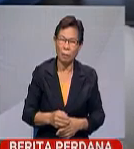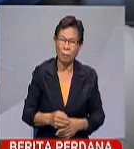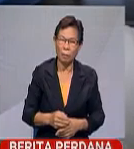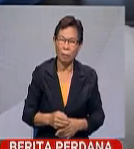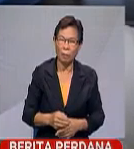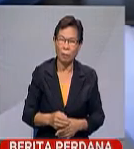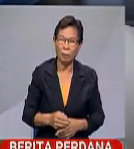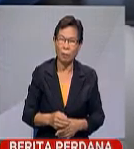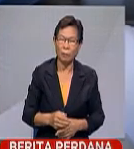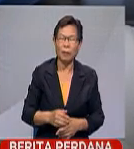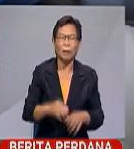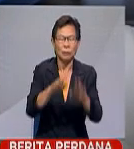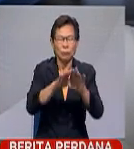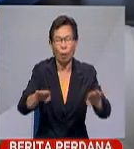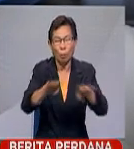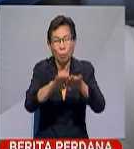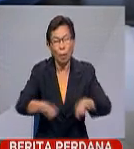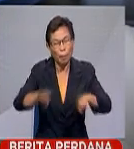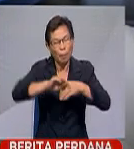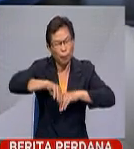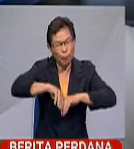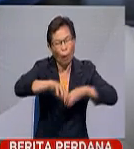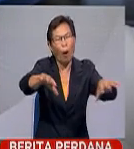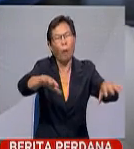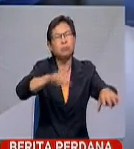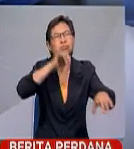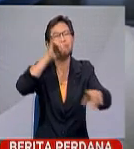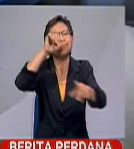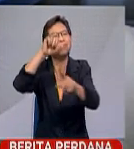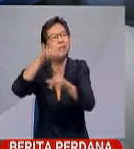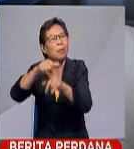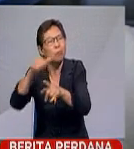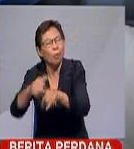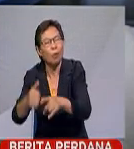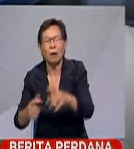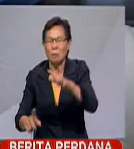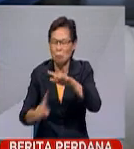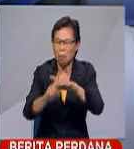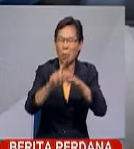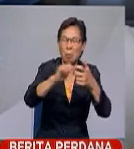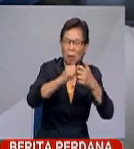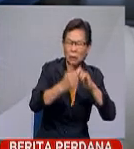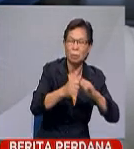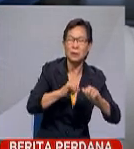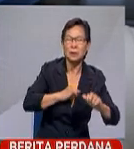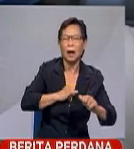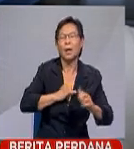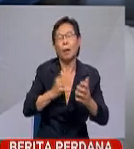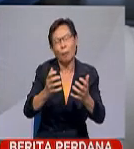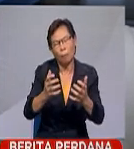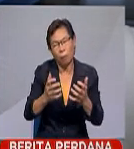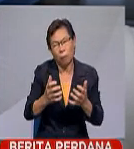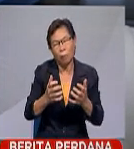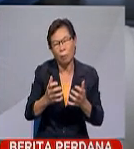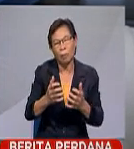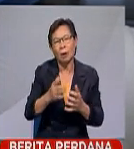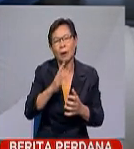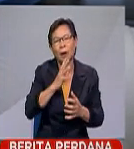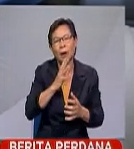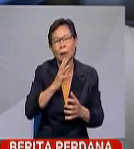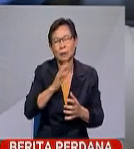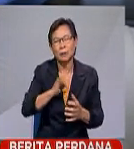tidak benar, ia palsu. Ini telah pun menimbulkan banyak masalah. Jadi saya nak juga mengatakan